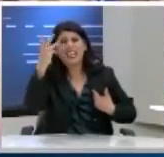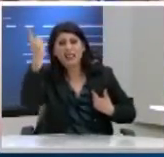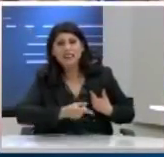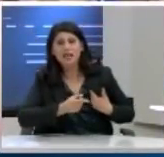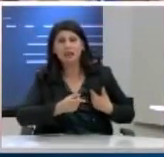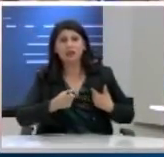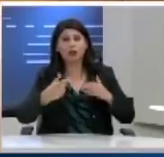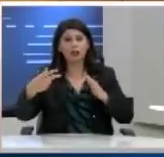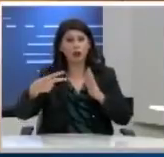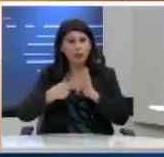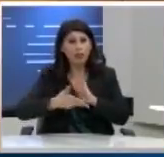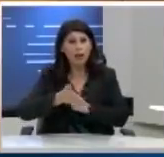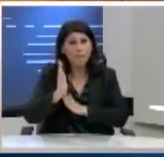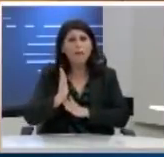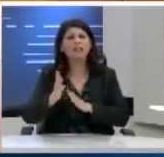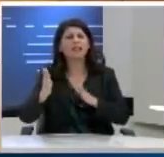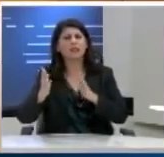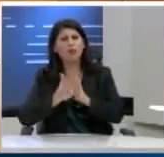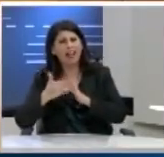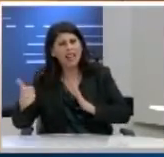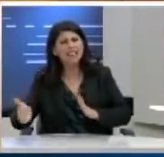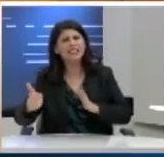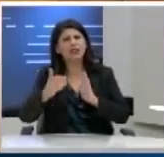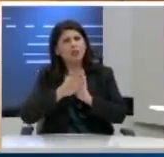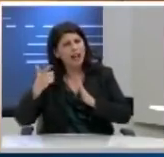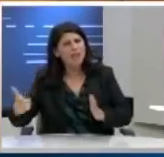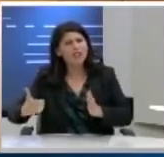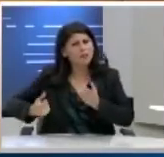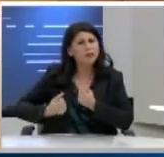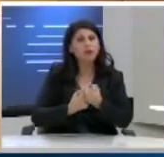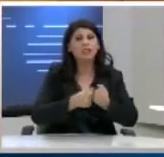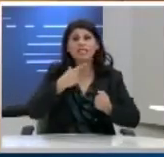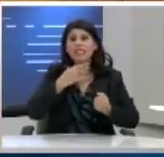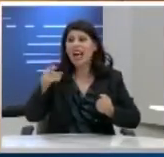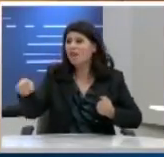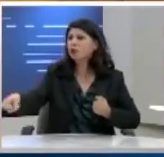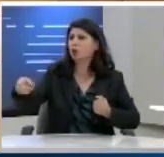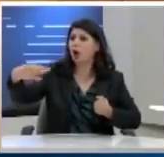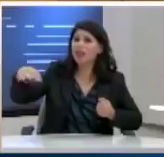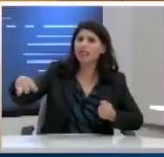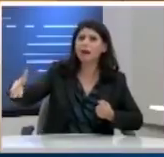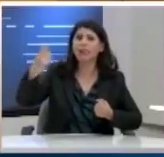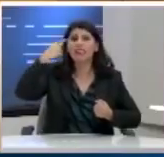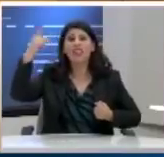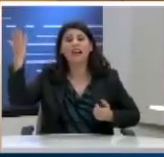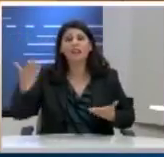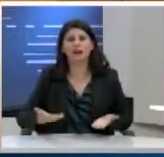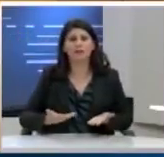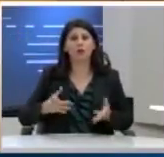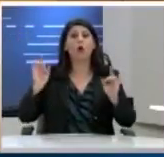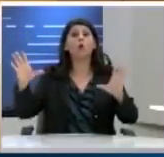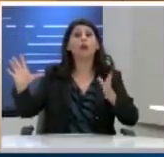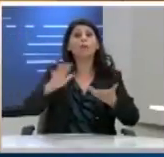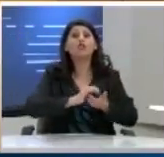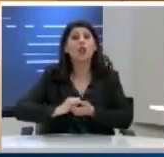το 15 και το 16 και το 17. Γι' αυτό είσαστε αδύνατοι, γιατί δεν καταλαβαίνετε ούτε από